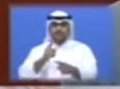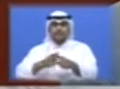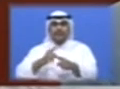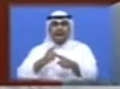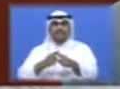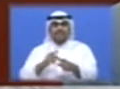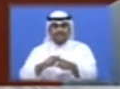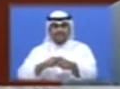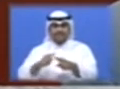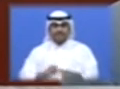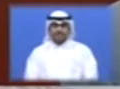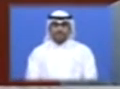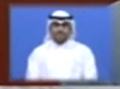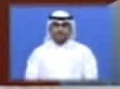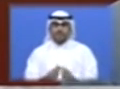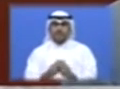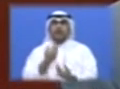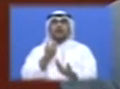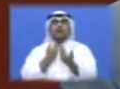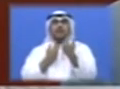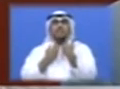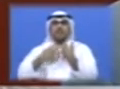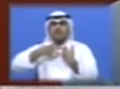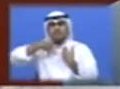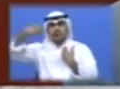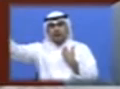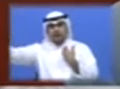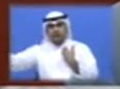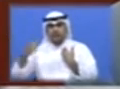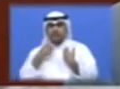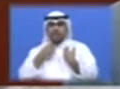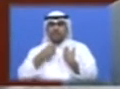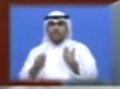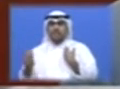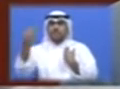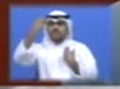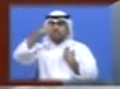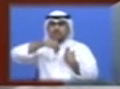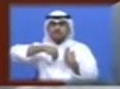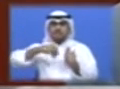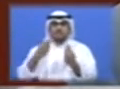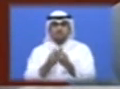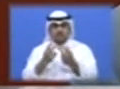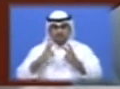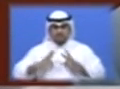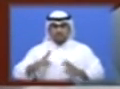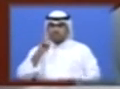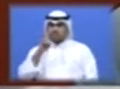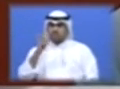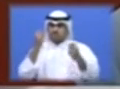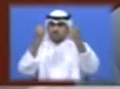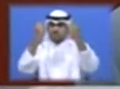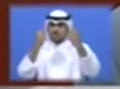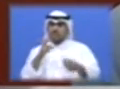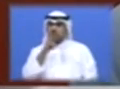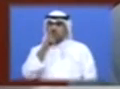عن استئصال الحنجرة كاملة وإعادة بناء البلعوم وزراعة حنجرة